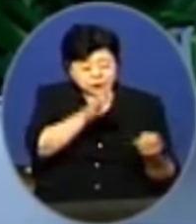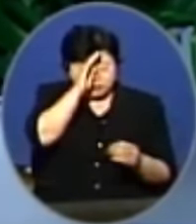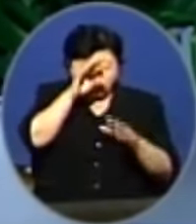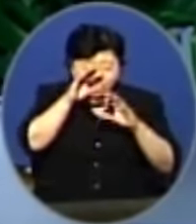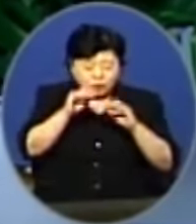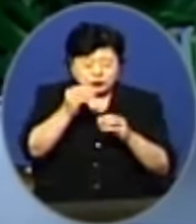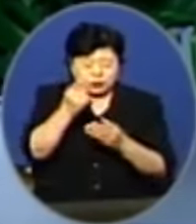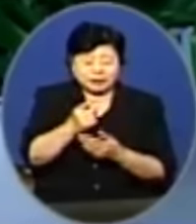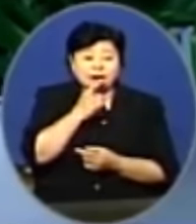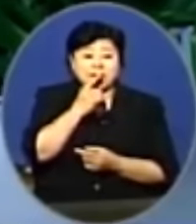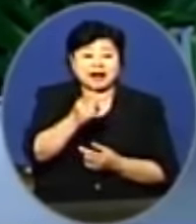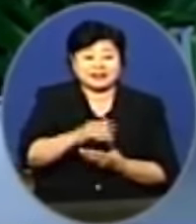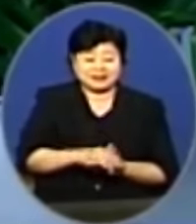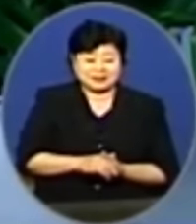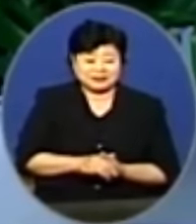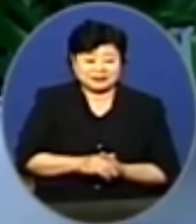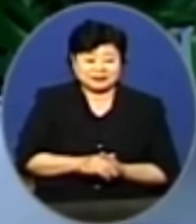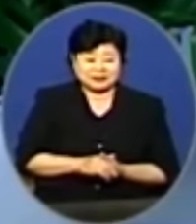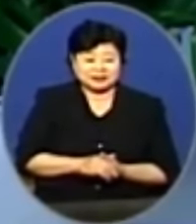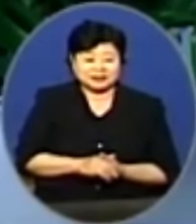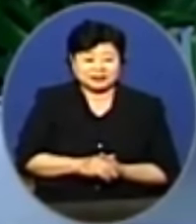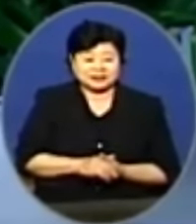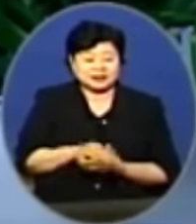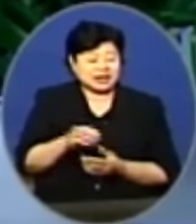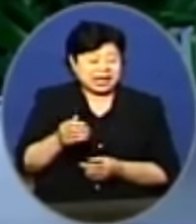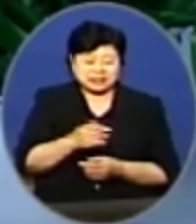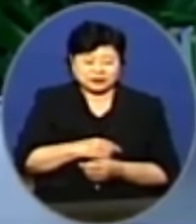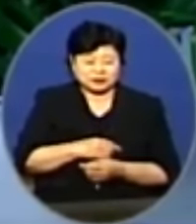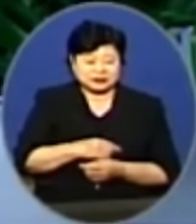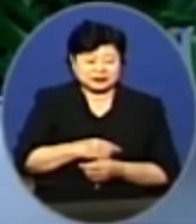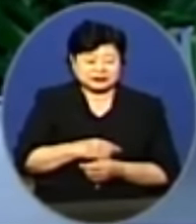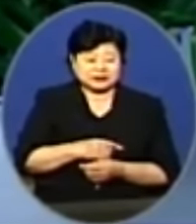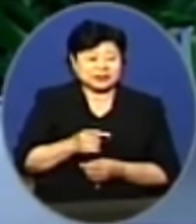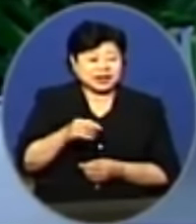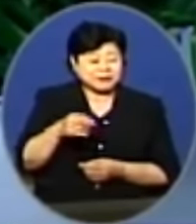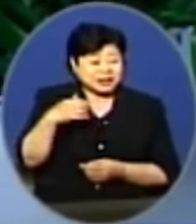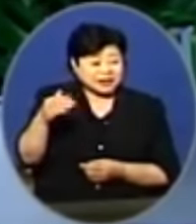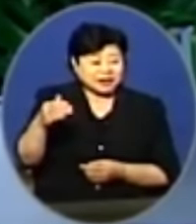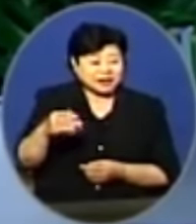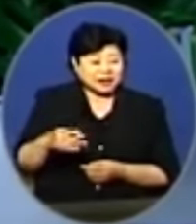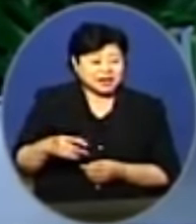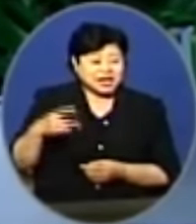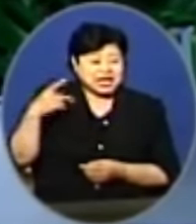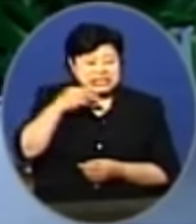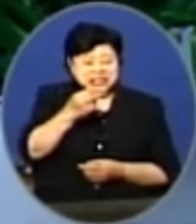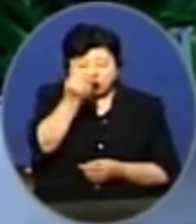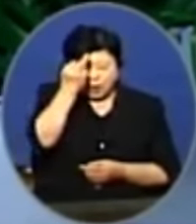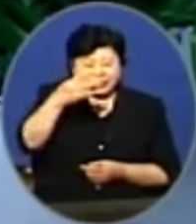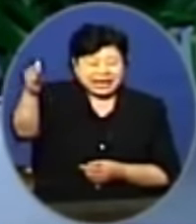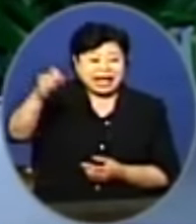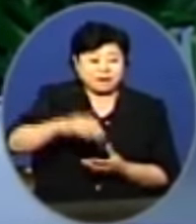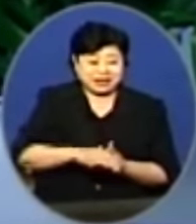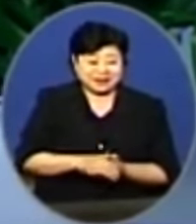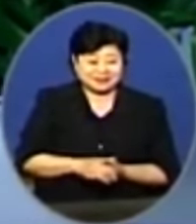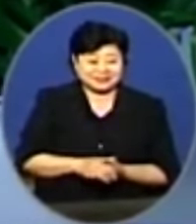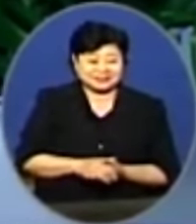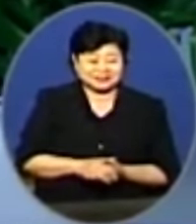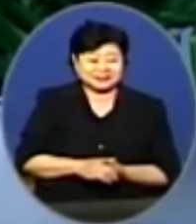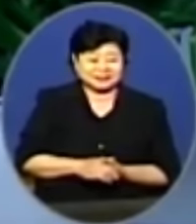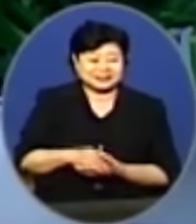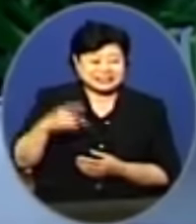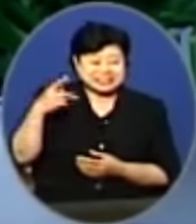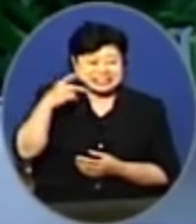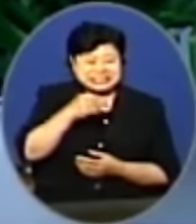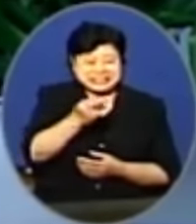마누라가 아파서 병 고치러 왔습니다. 그러나 병 고치는 얘기 아니다. 그럼 어디 갈까요? 오살리 기도원으로 가라. 그래도